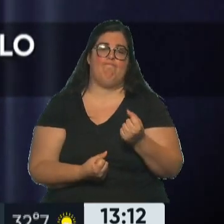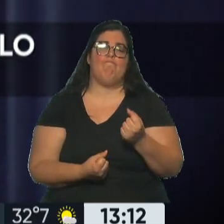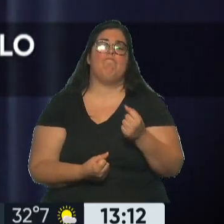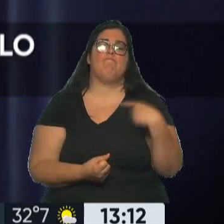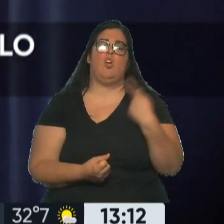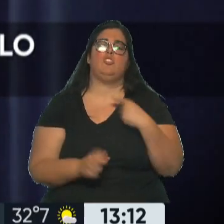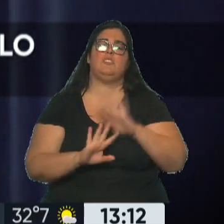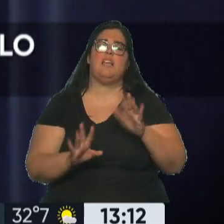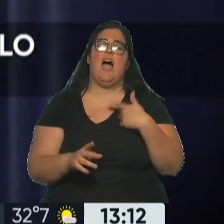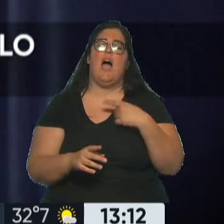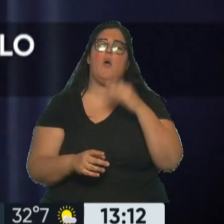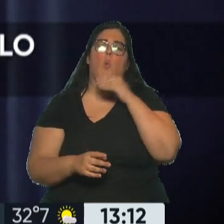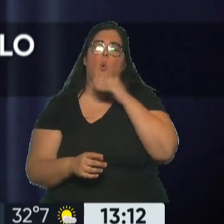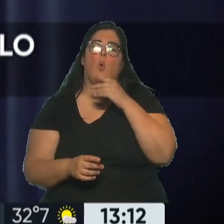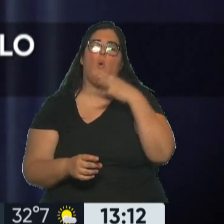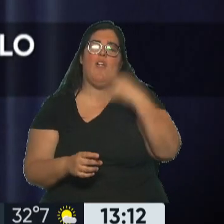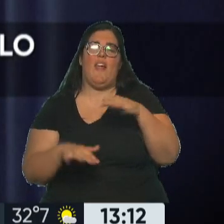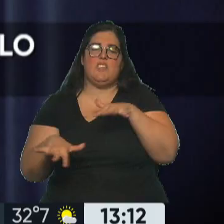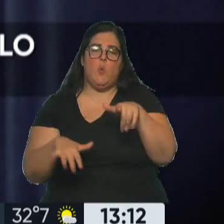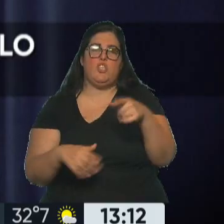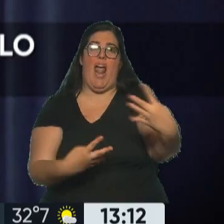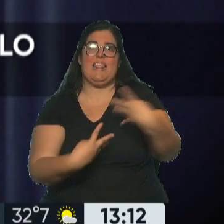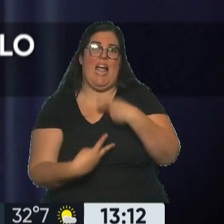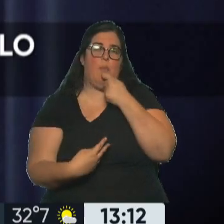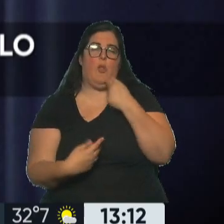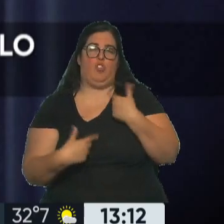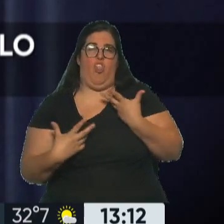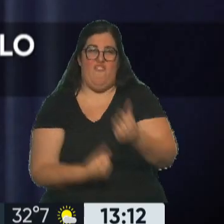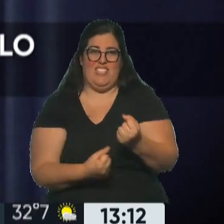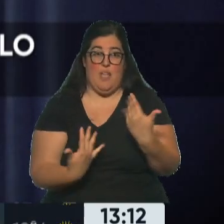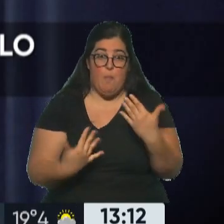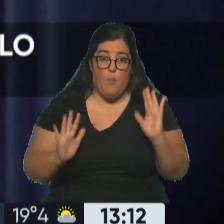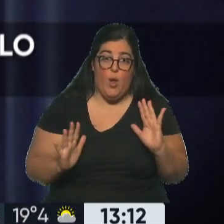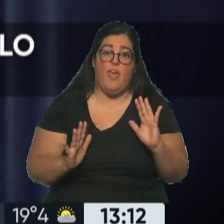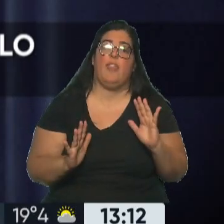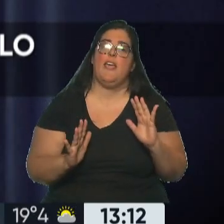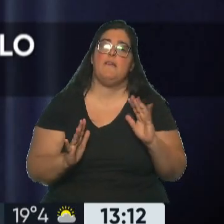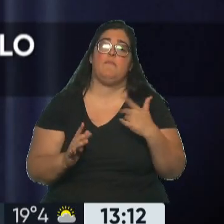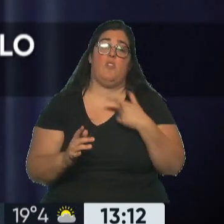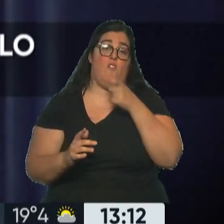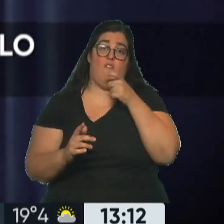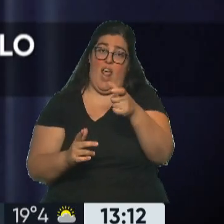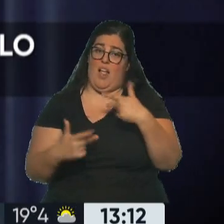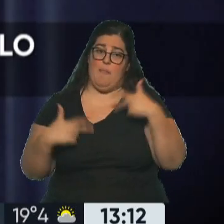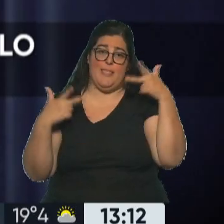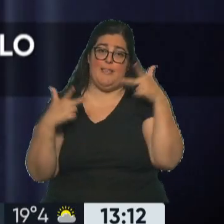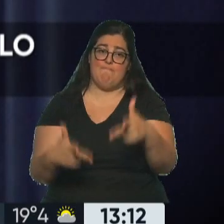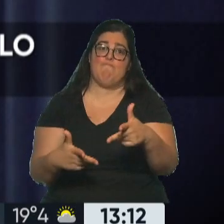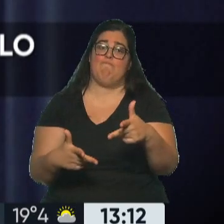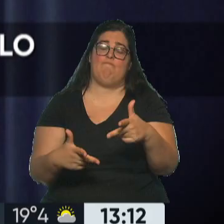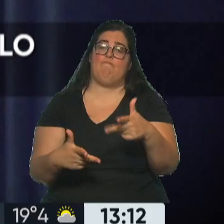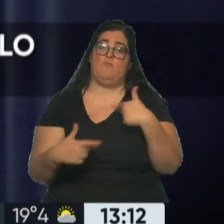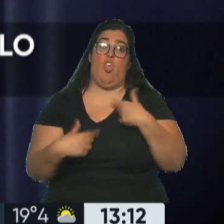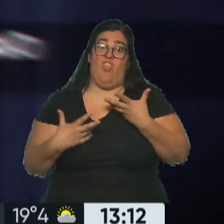ミュレーションを行いました。率直に申し上げて、現状は十分